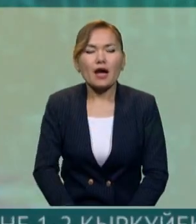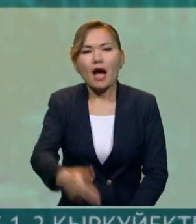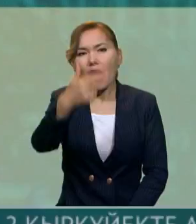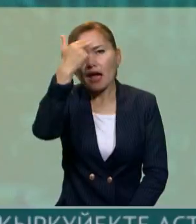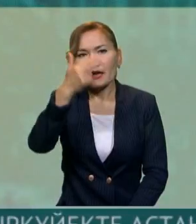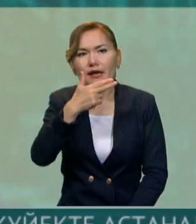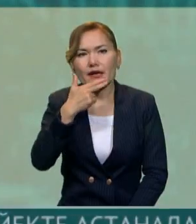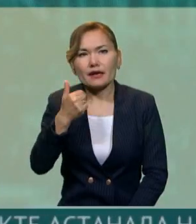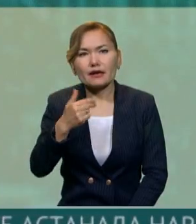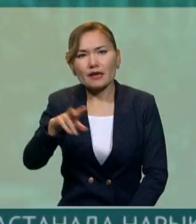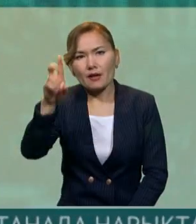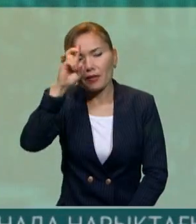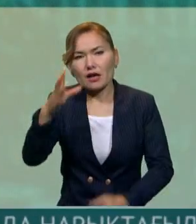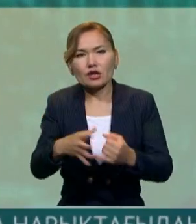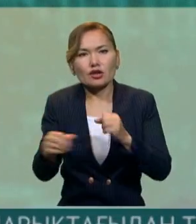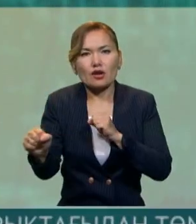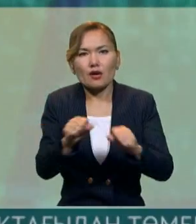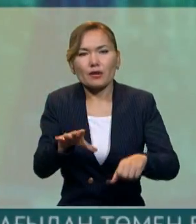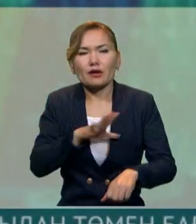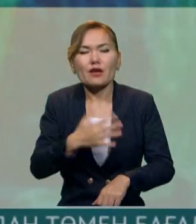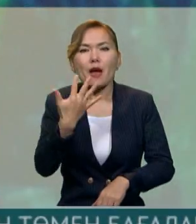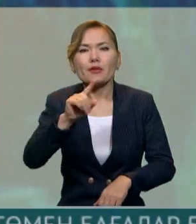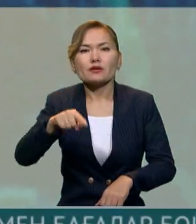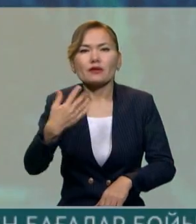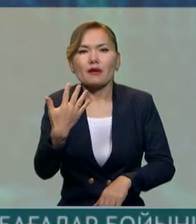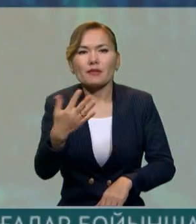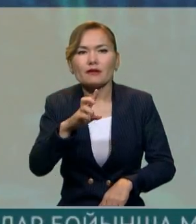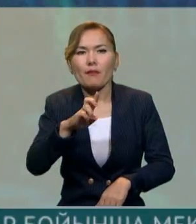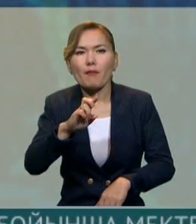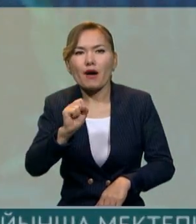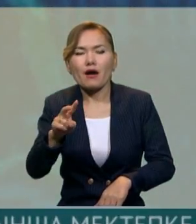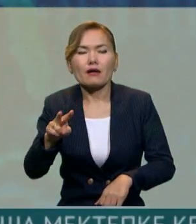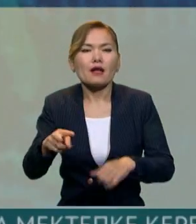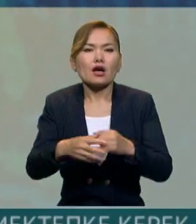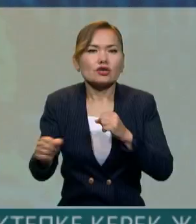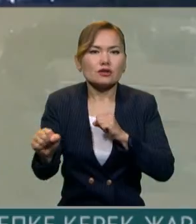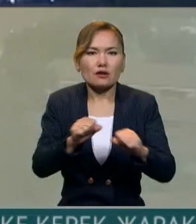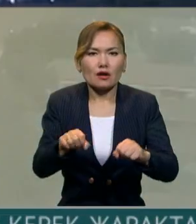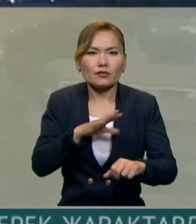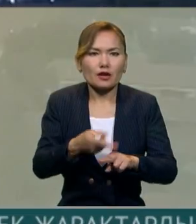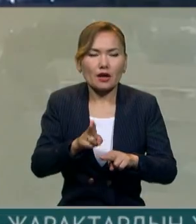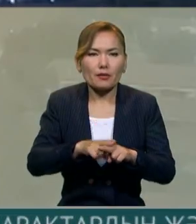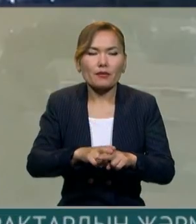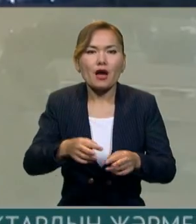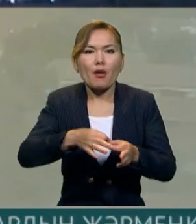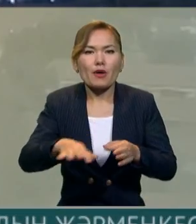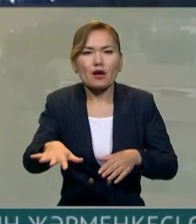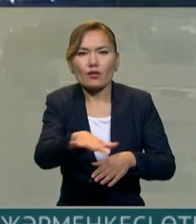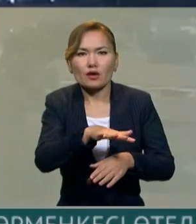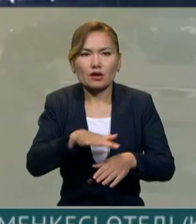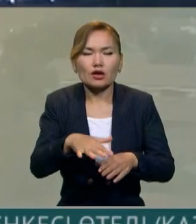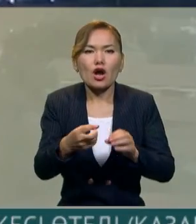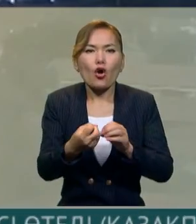Италияда тағы да жер сілкінді. Қуаты 5,5 балл болған зілзала елдің оңтүстігінде тіркелген. Оның ошағы